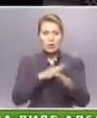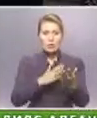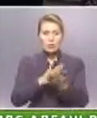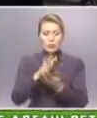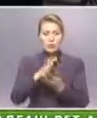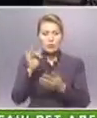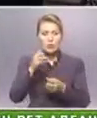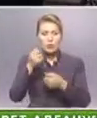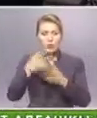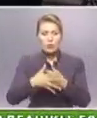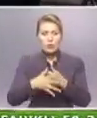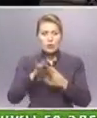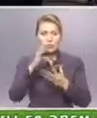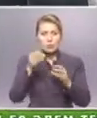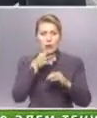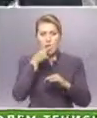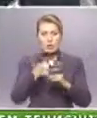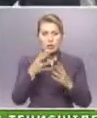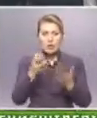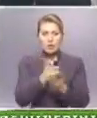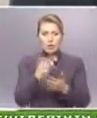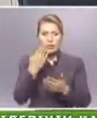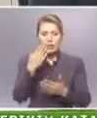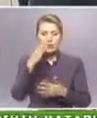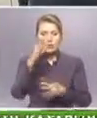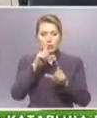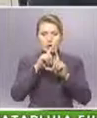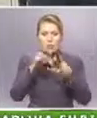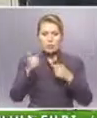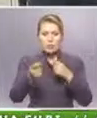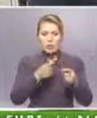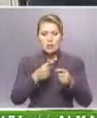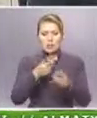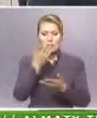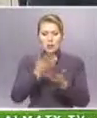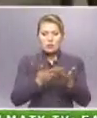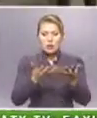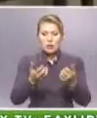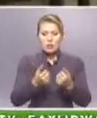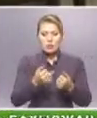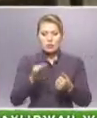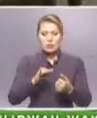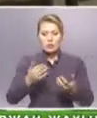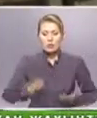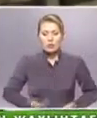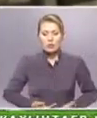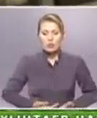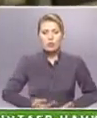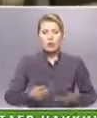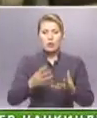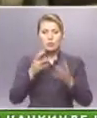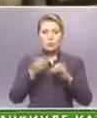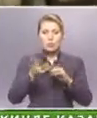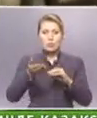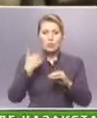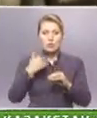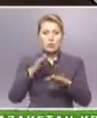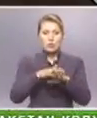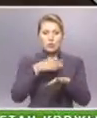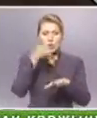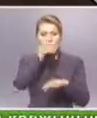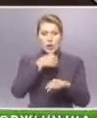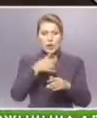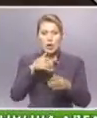көрсету орталықтарынан да мардымды жауап ала алмаған ол бүгін департамент басшысынан кеңес алды. Білгені тұрғын үй кезегіне тұру үшін бұрынғыдай ұзақ жыл